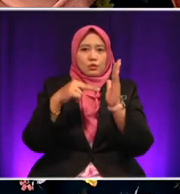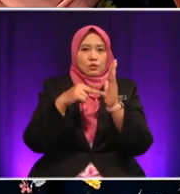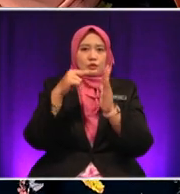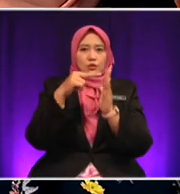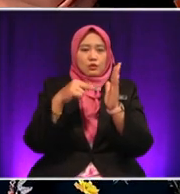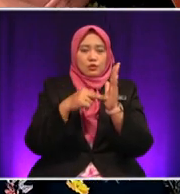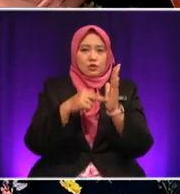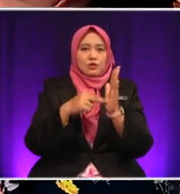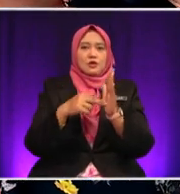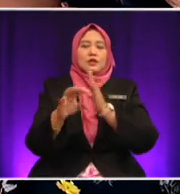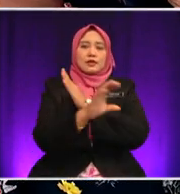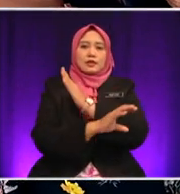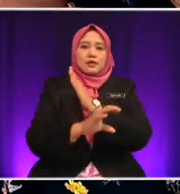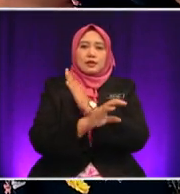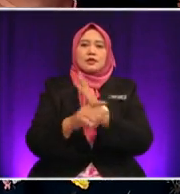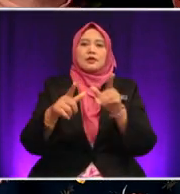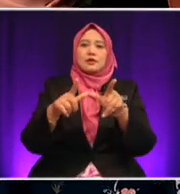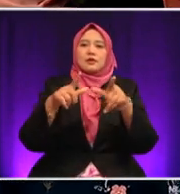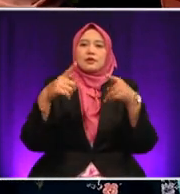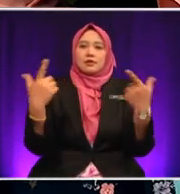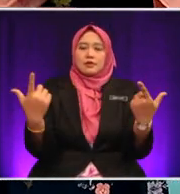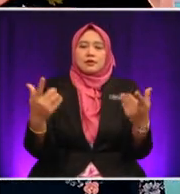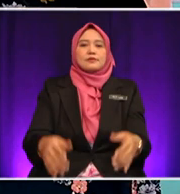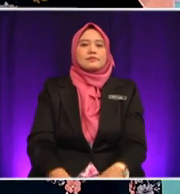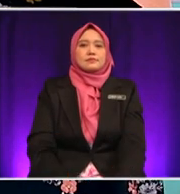dan yang paling penting